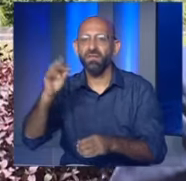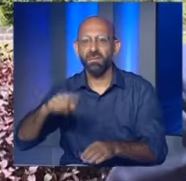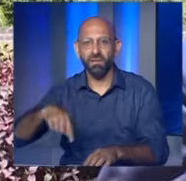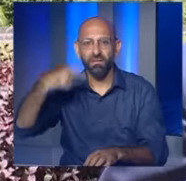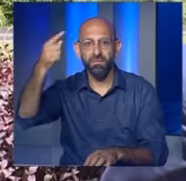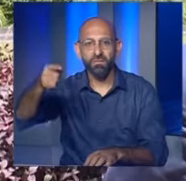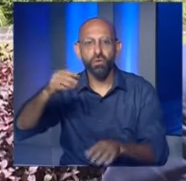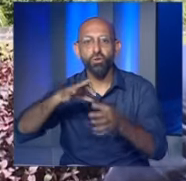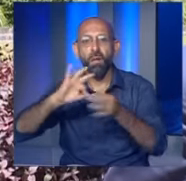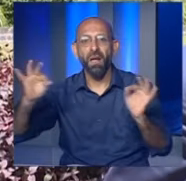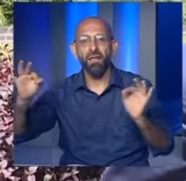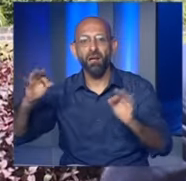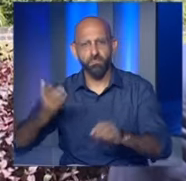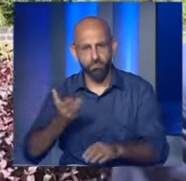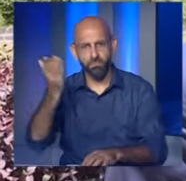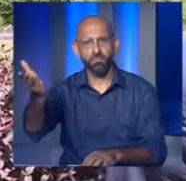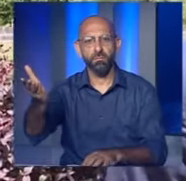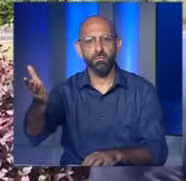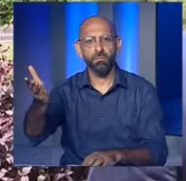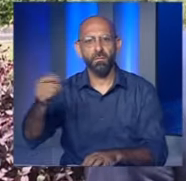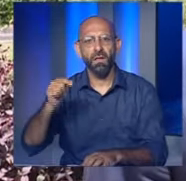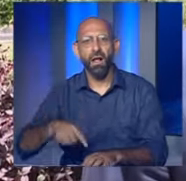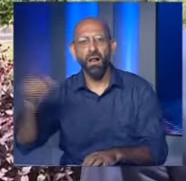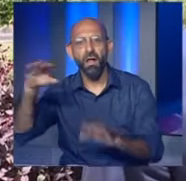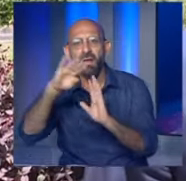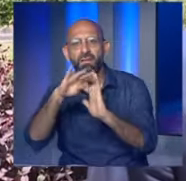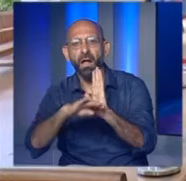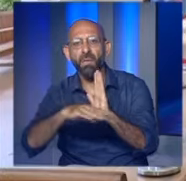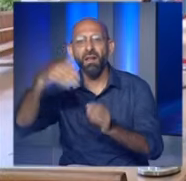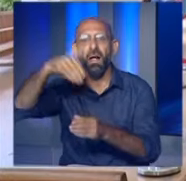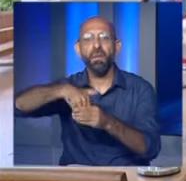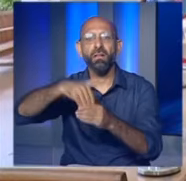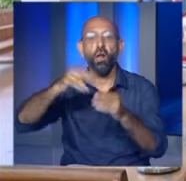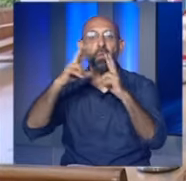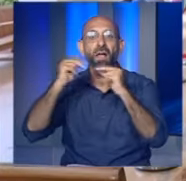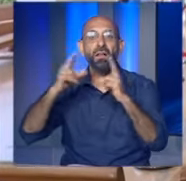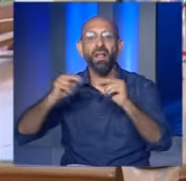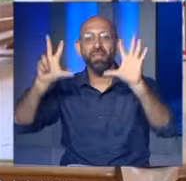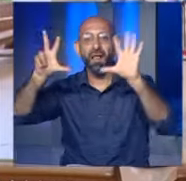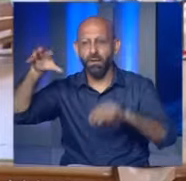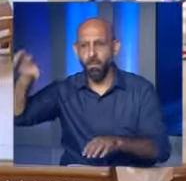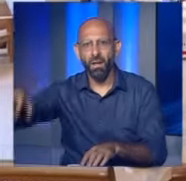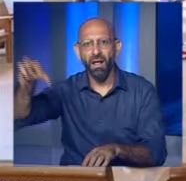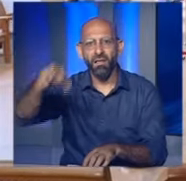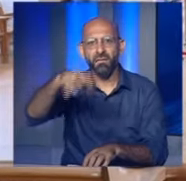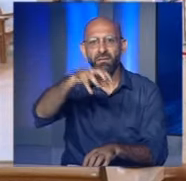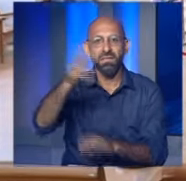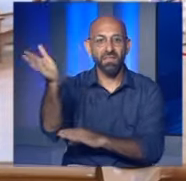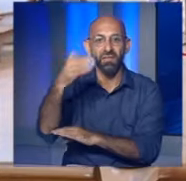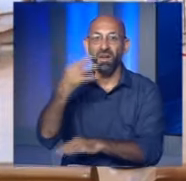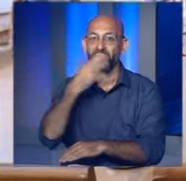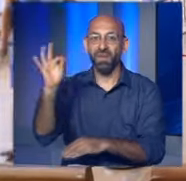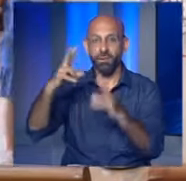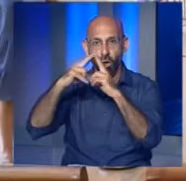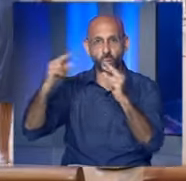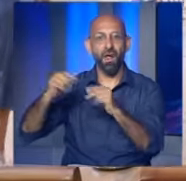لي بنقل صوت الفرنسيين في لبنان الى الجمعيه الوطنيه البرلم تنظم الانتخابات في لبنان في ثمانيه مراكز اقتراع